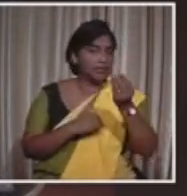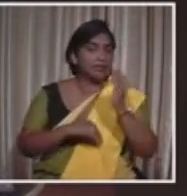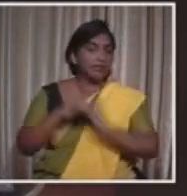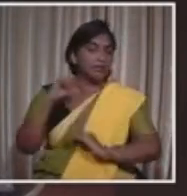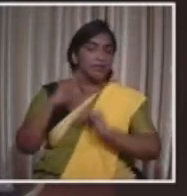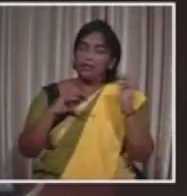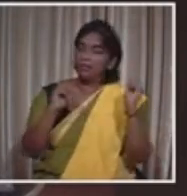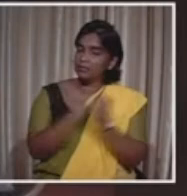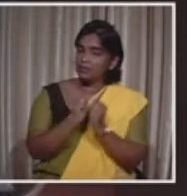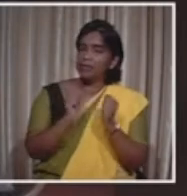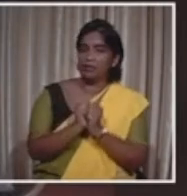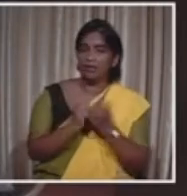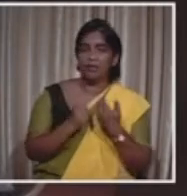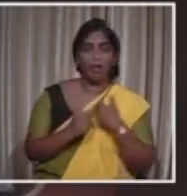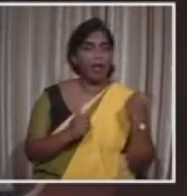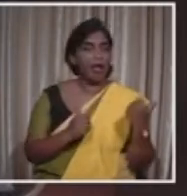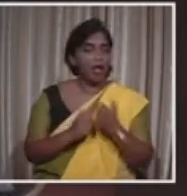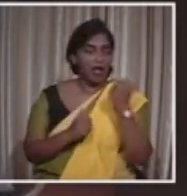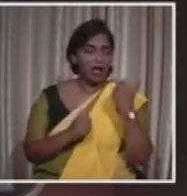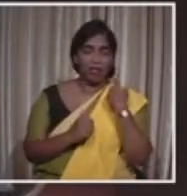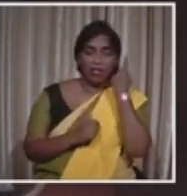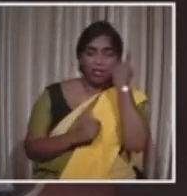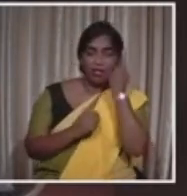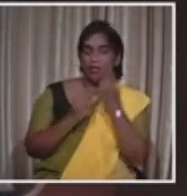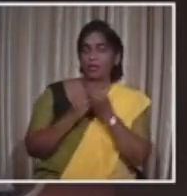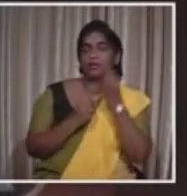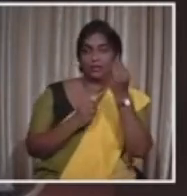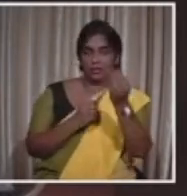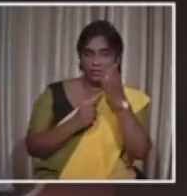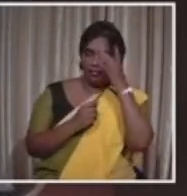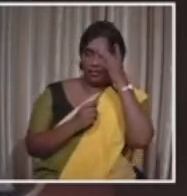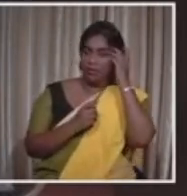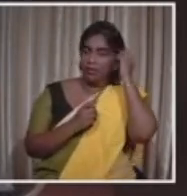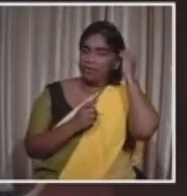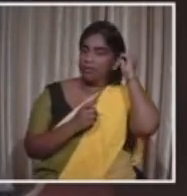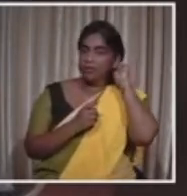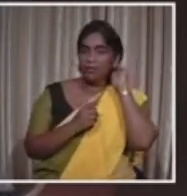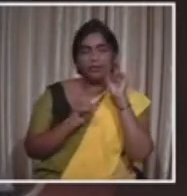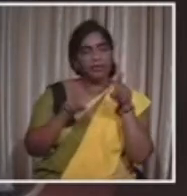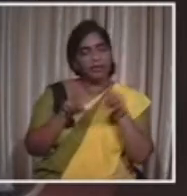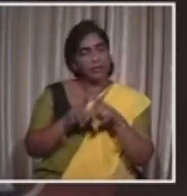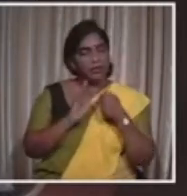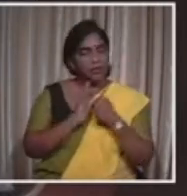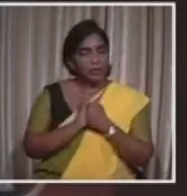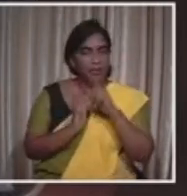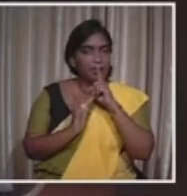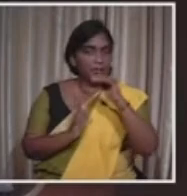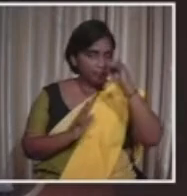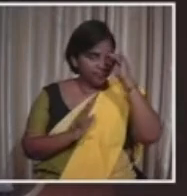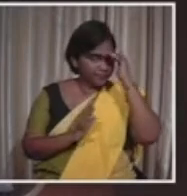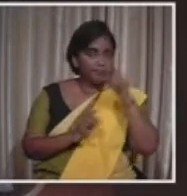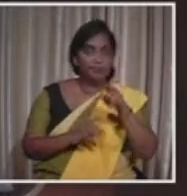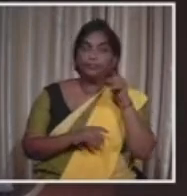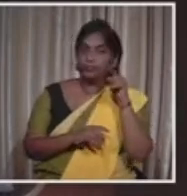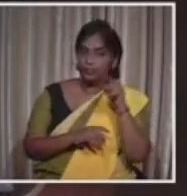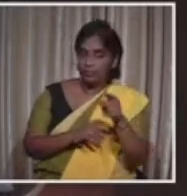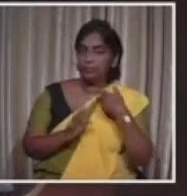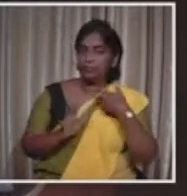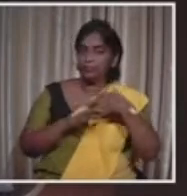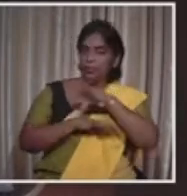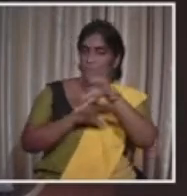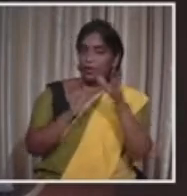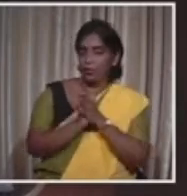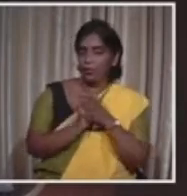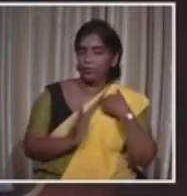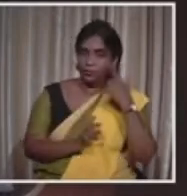ක්‍රියාවලියට අපි නව අරුතක් ලබා දෙනවා. ඒ වගේම ගරු කථානායකතුමනි ඔබතුමත් අපි සියලු දෙනාත්